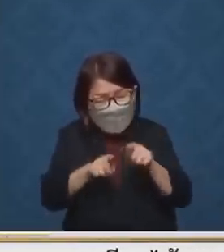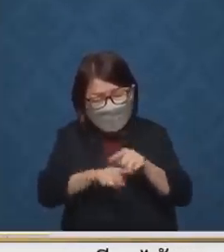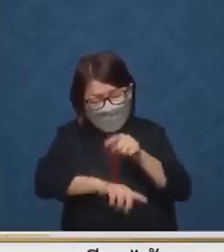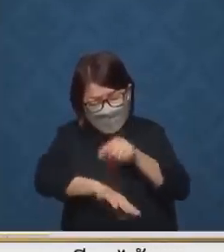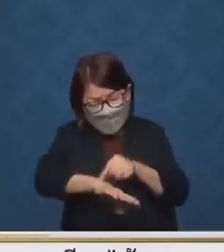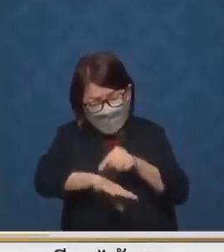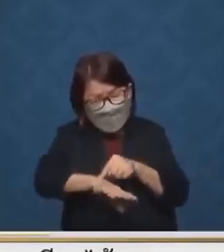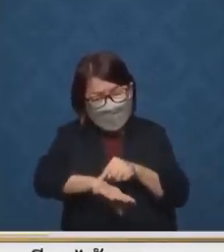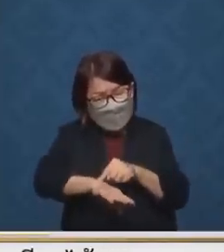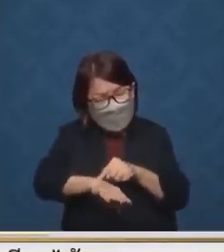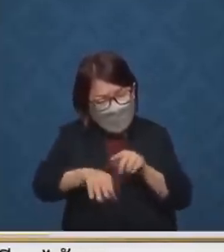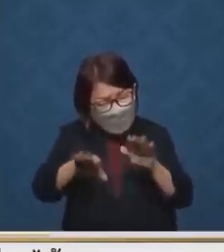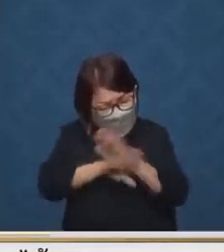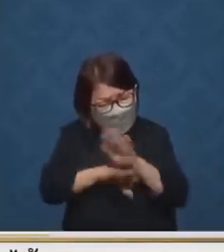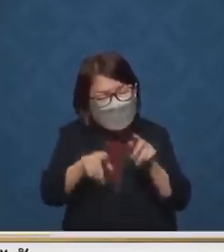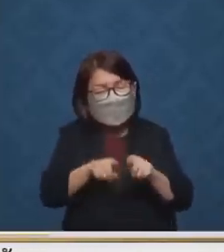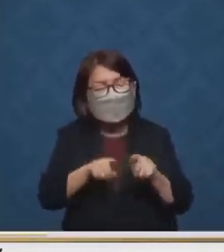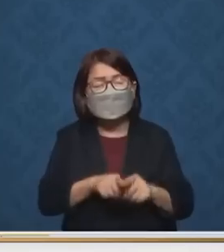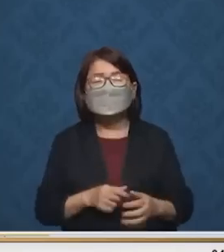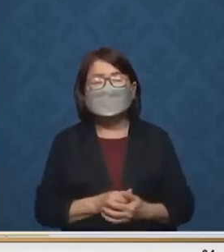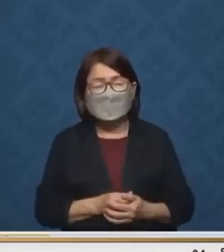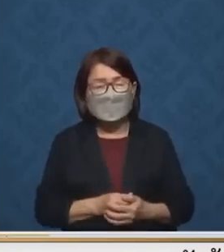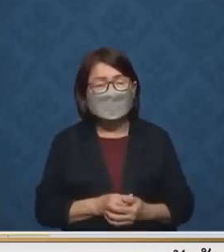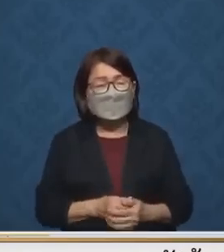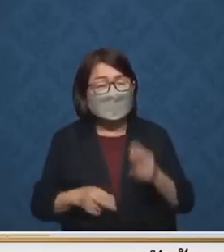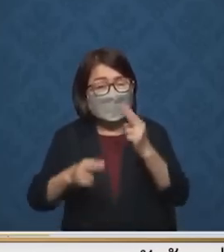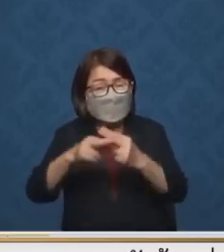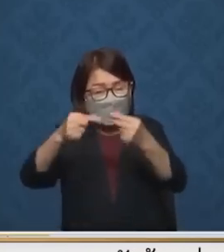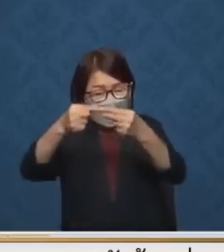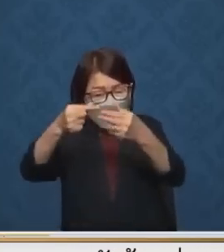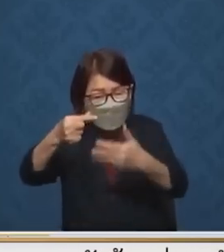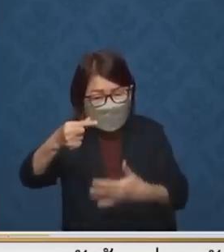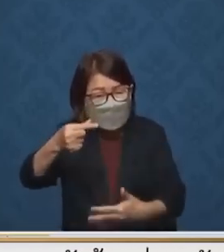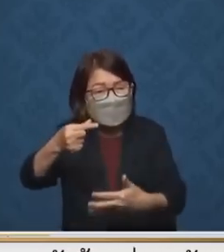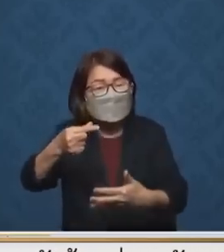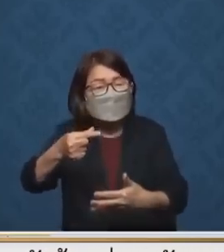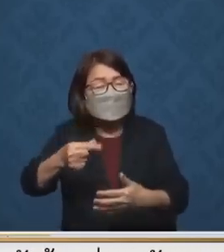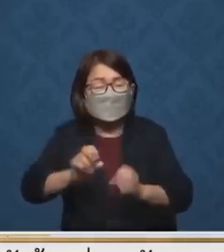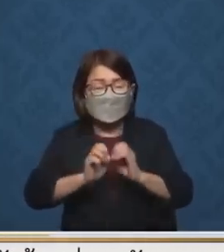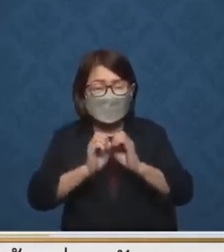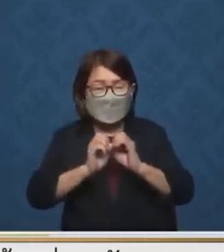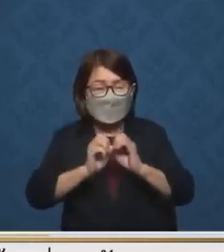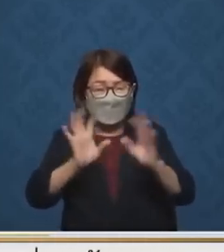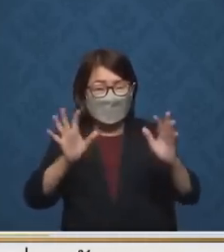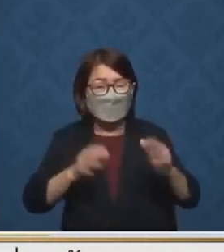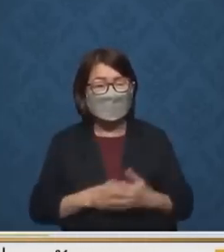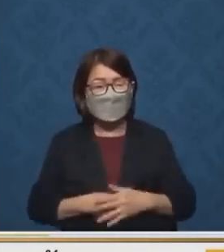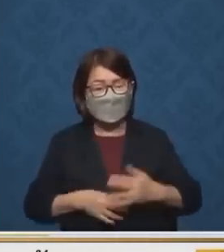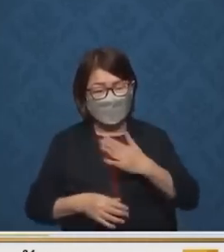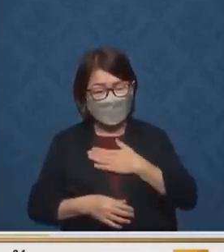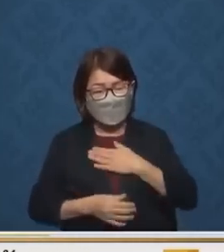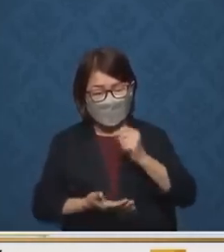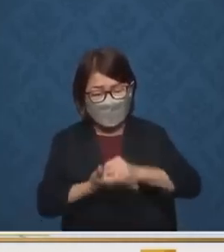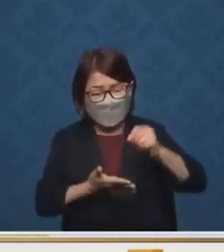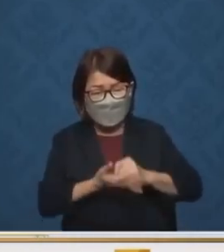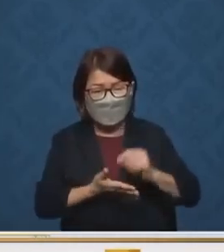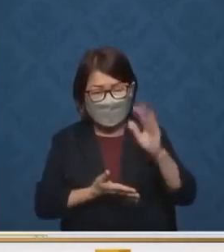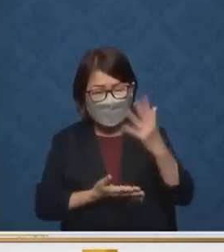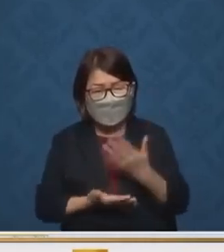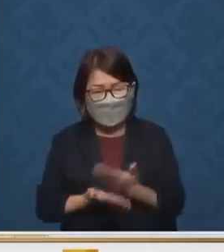ชื่อทั้งหมดยืนยันว่า ไม่ได้เซ็นเองเพระเขาให้ 1500